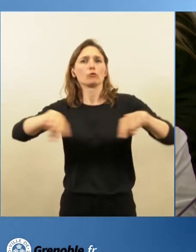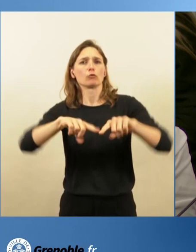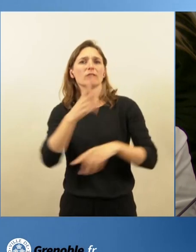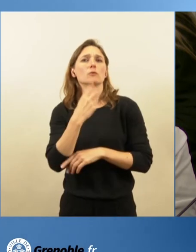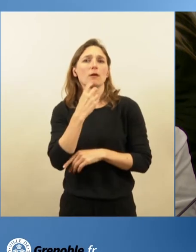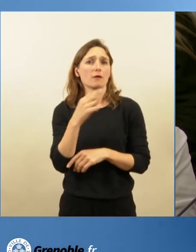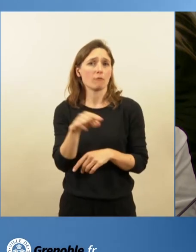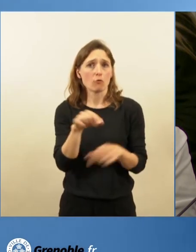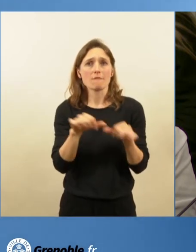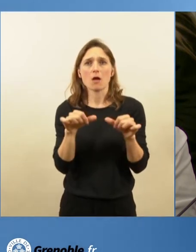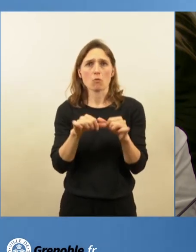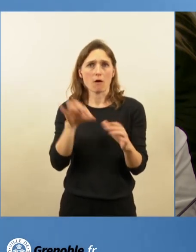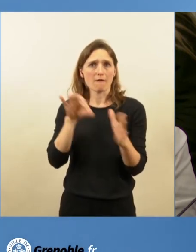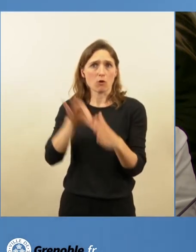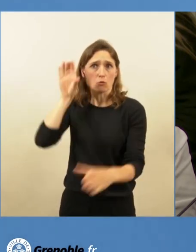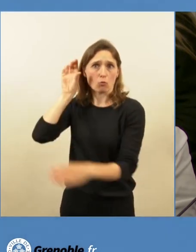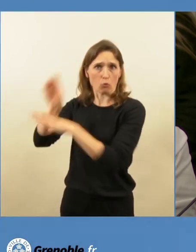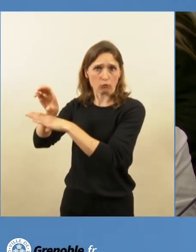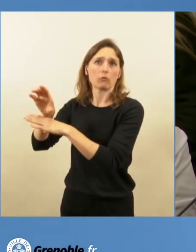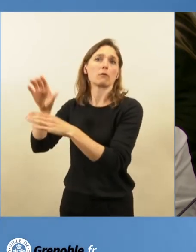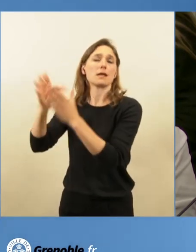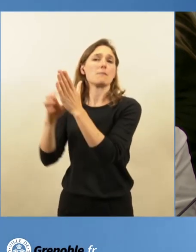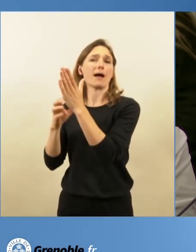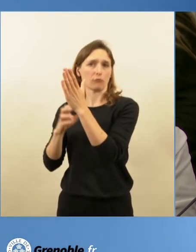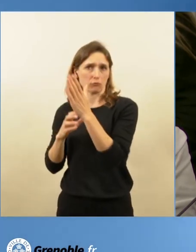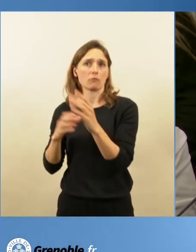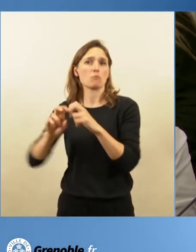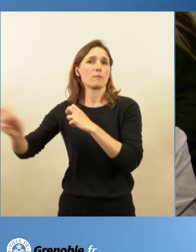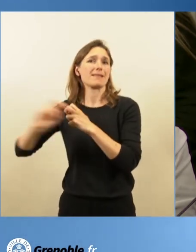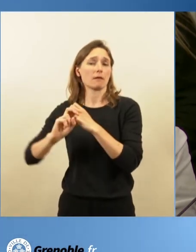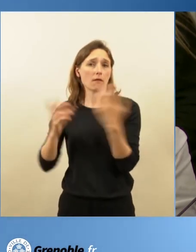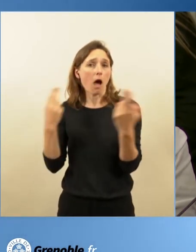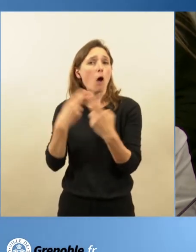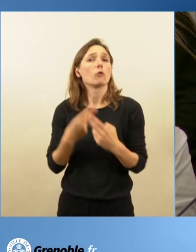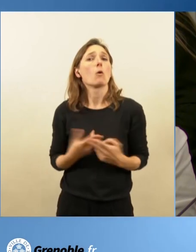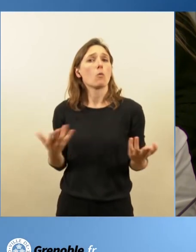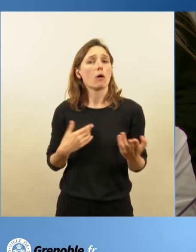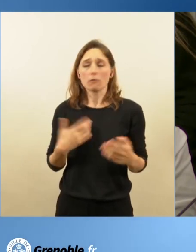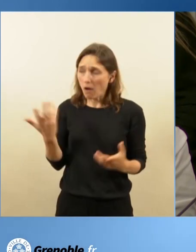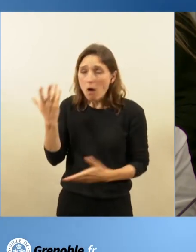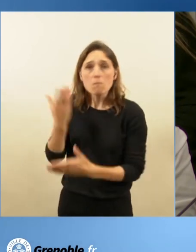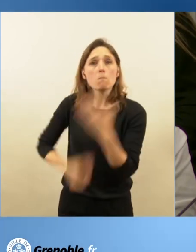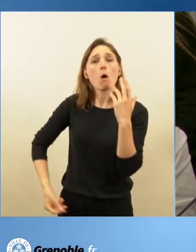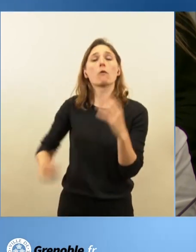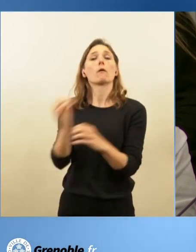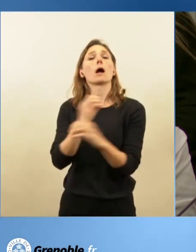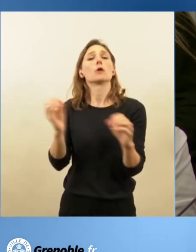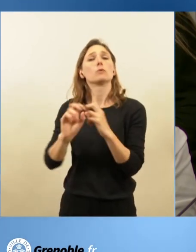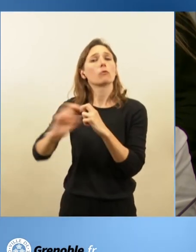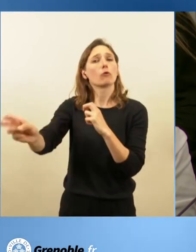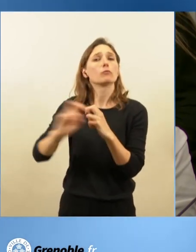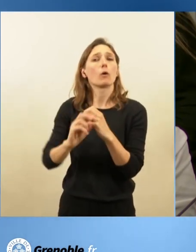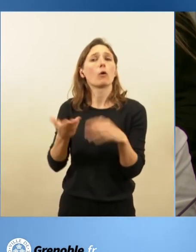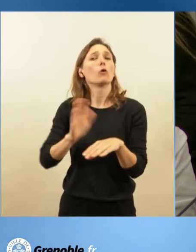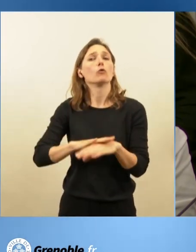la délibération mobilité cette fois-ci l'argument était la non prise en compte de la gratuité des transports alors que des